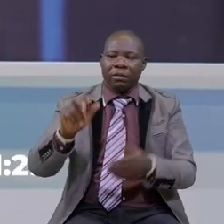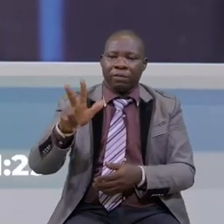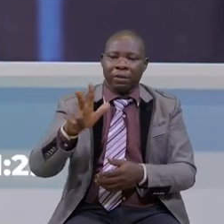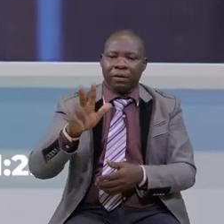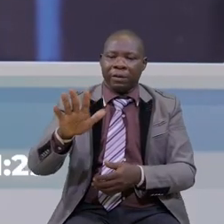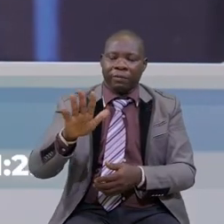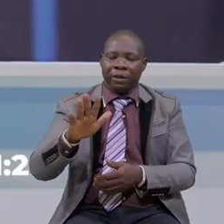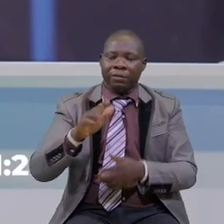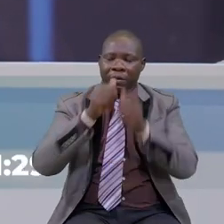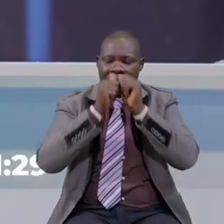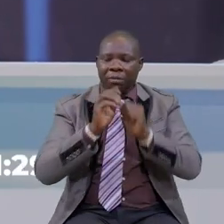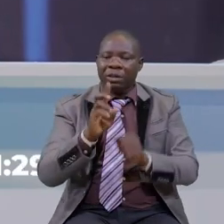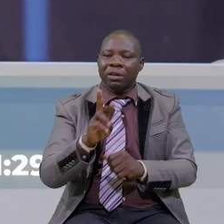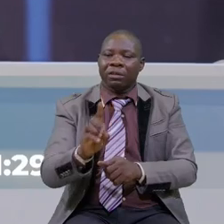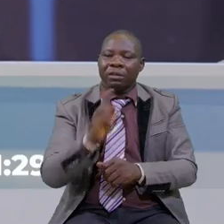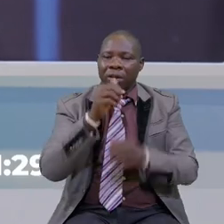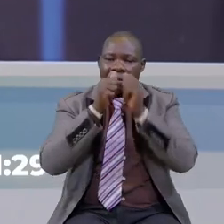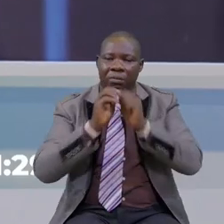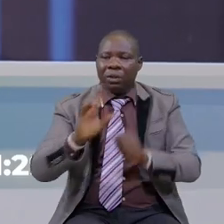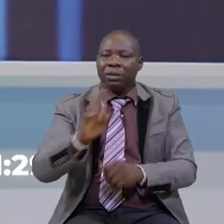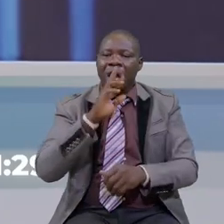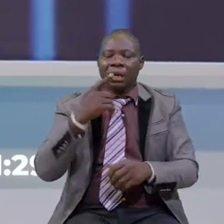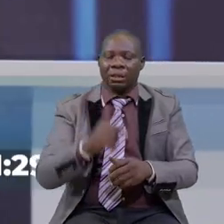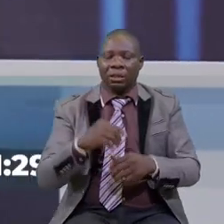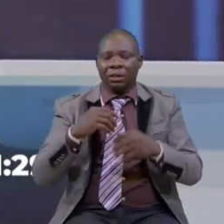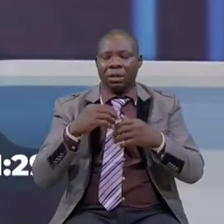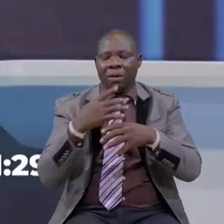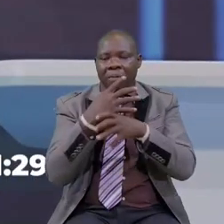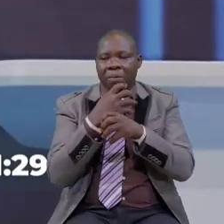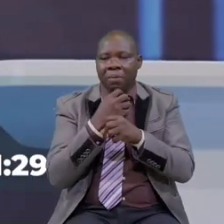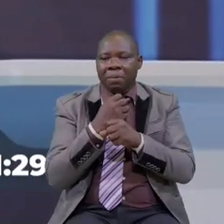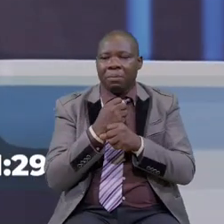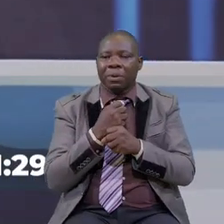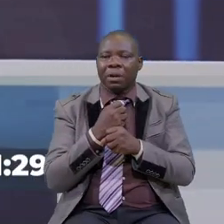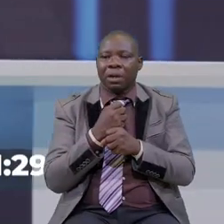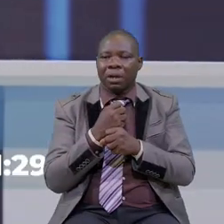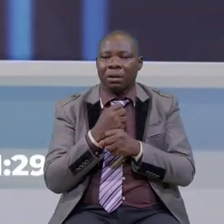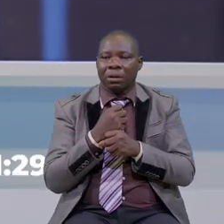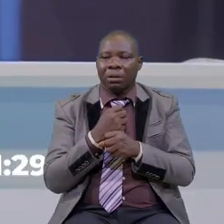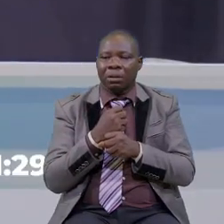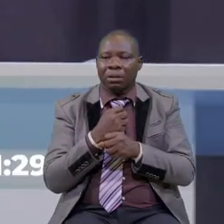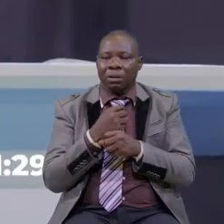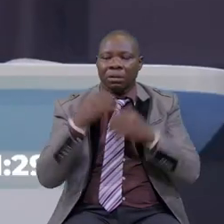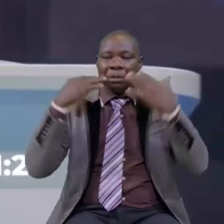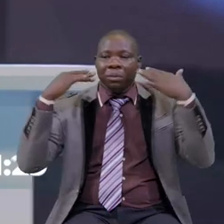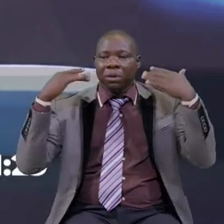Heureux les débonnaires. Heureux les débonnaires. Et en disent, oh,